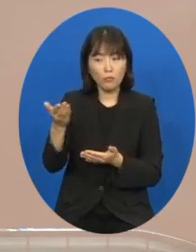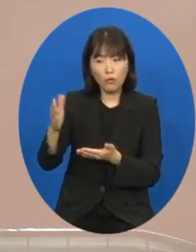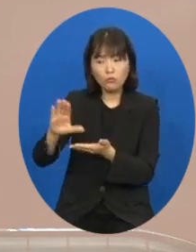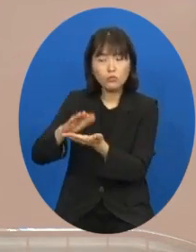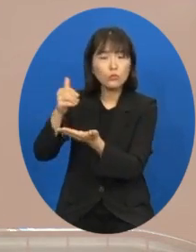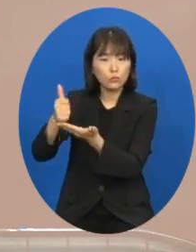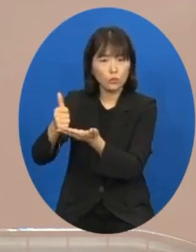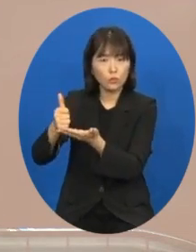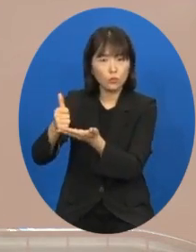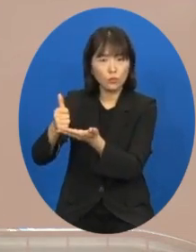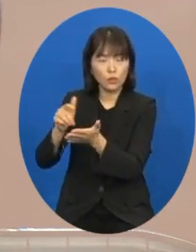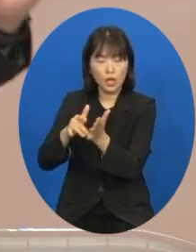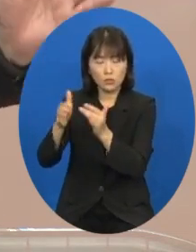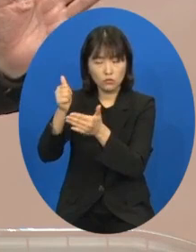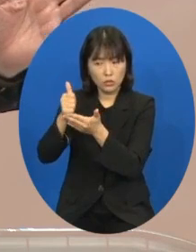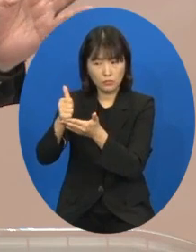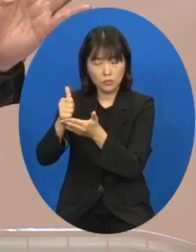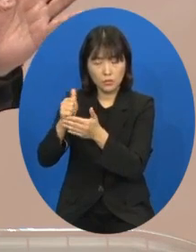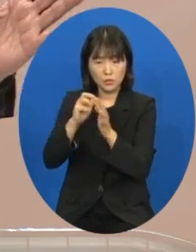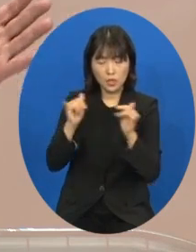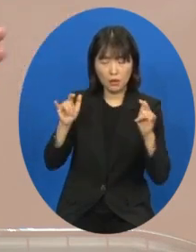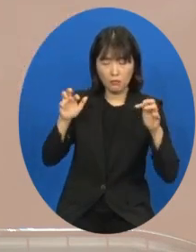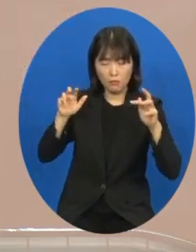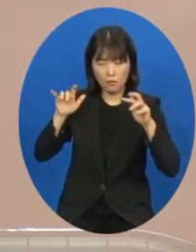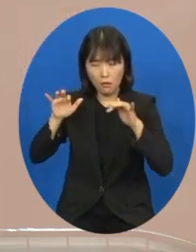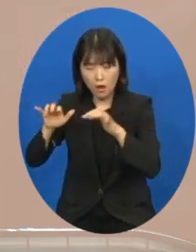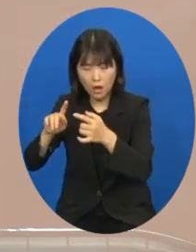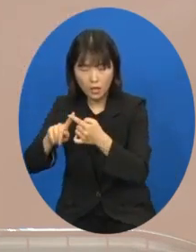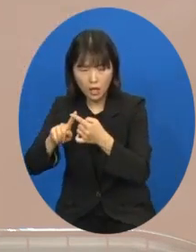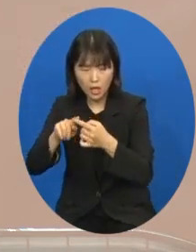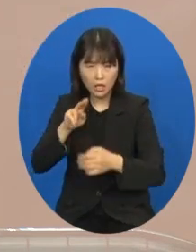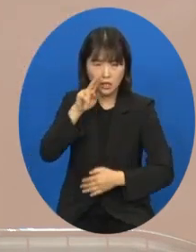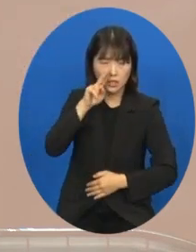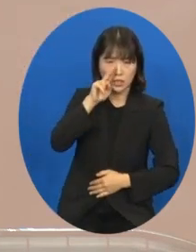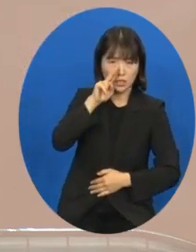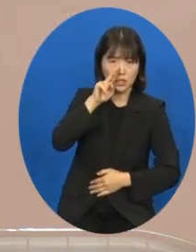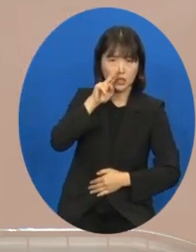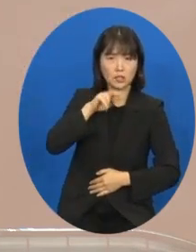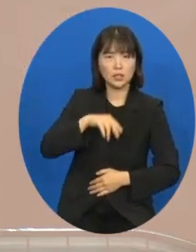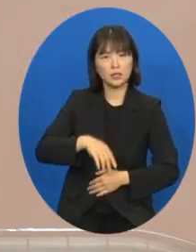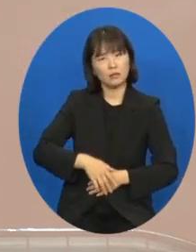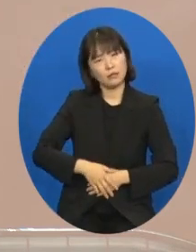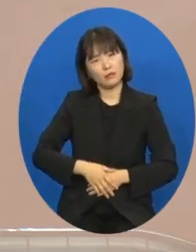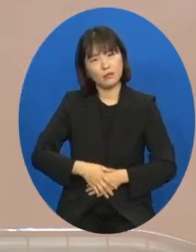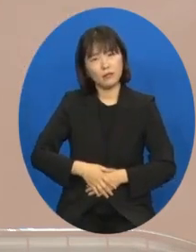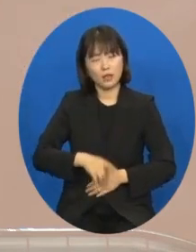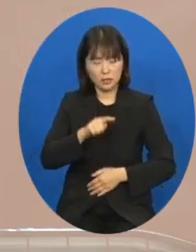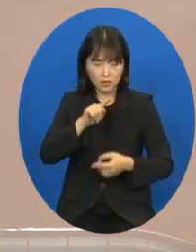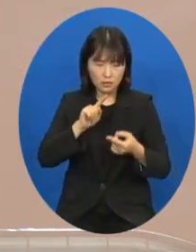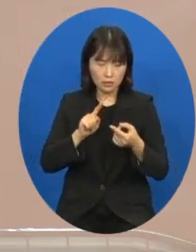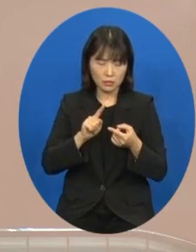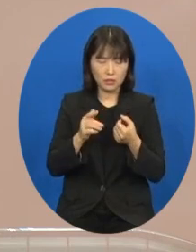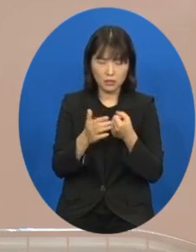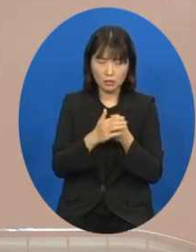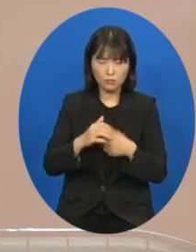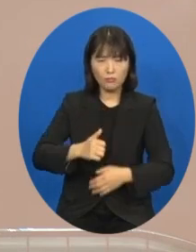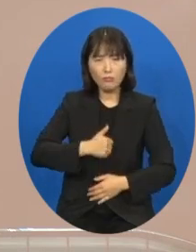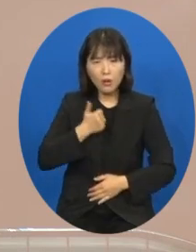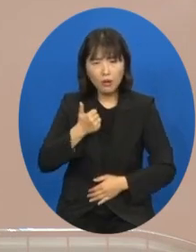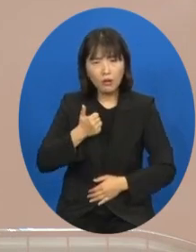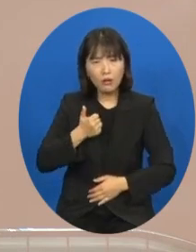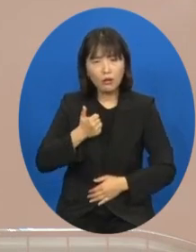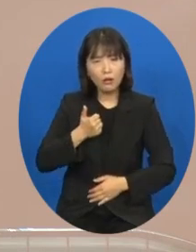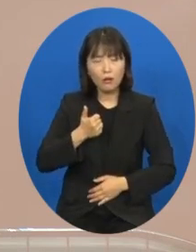그리스도신데 예수님에게로 사람이 몰려가는 것에 대해서 시기 질투하는 마음, 그것 때문에 화를 내는 마음을 가지는